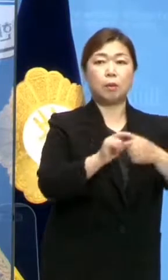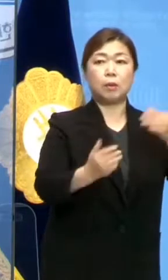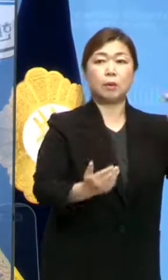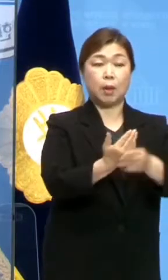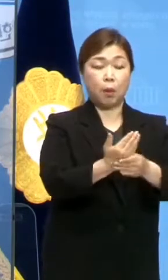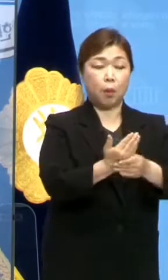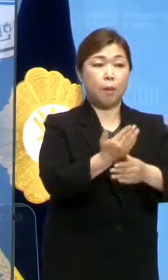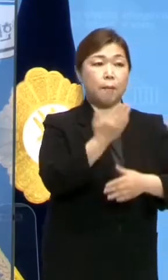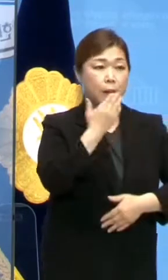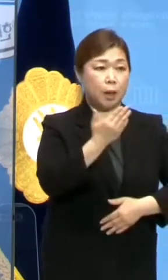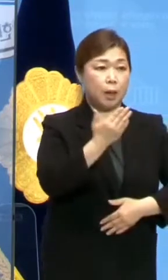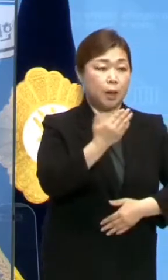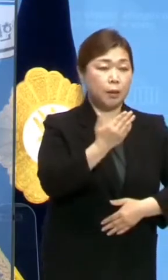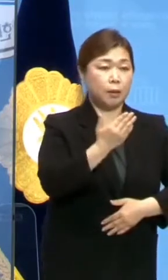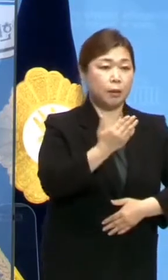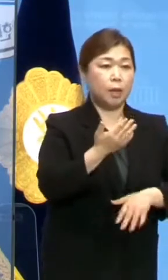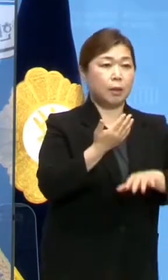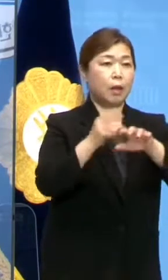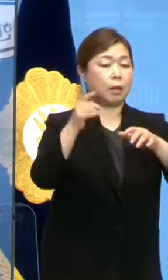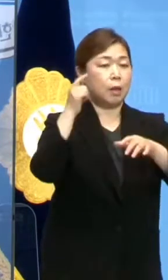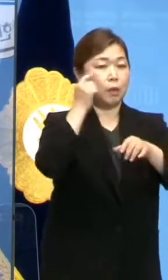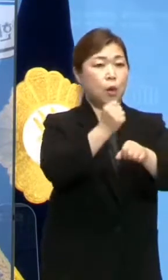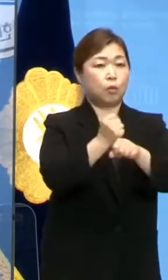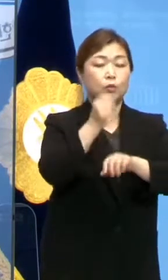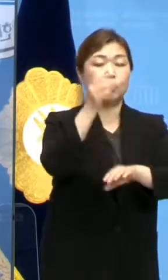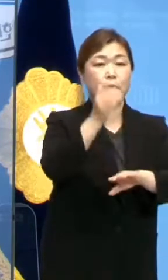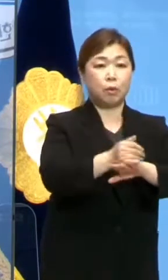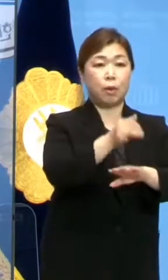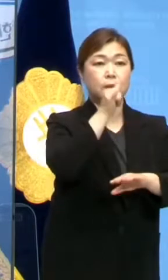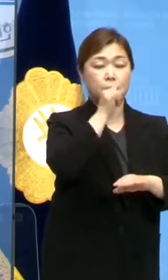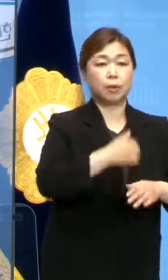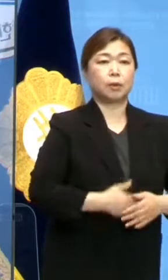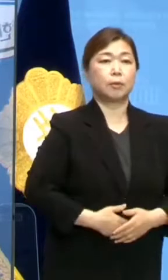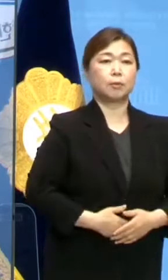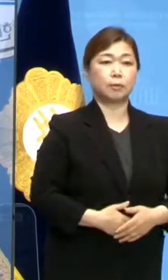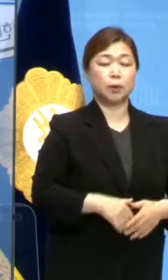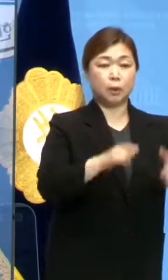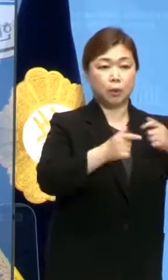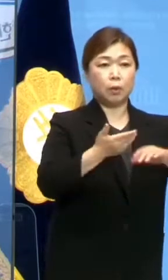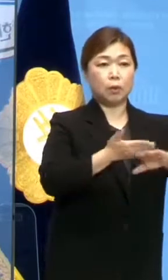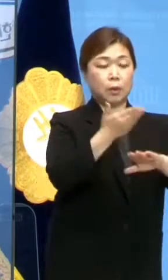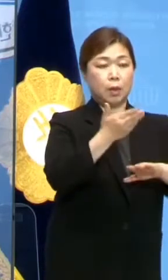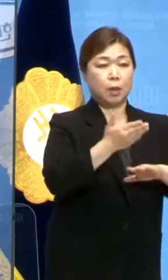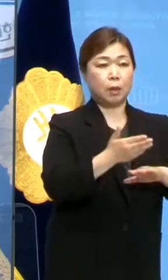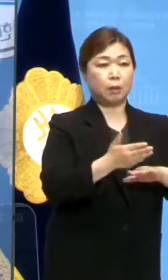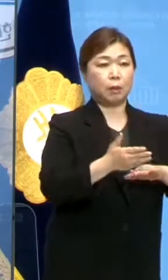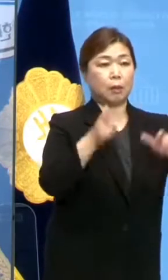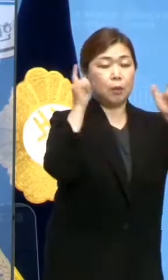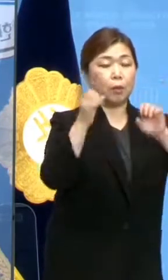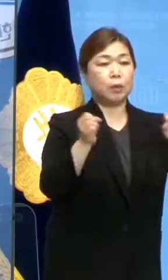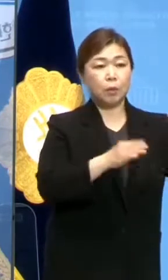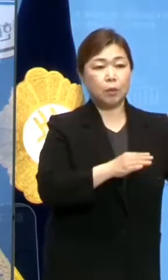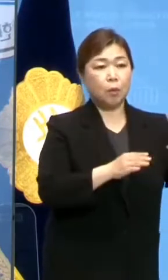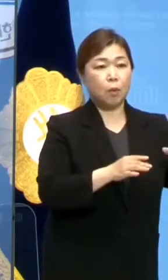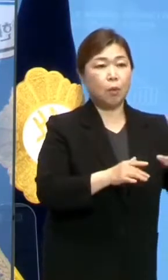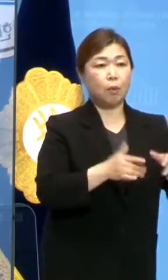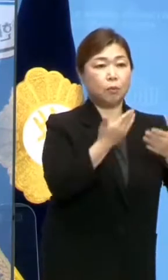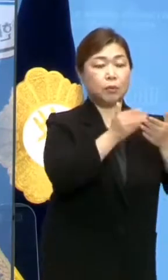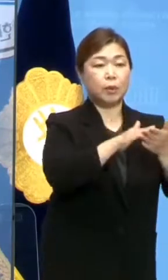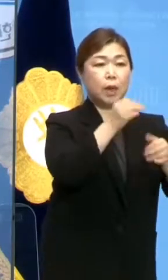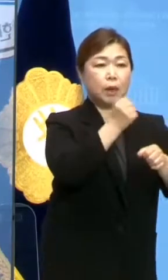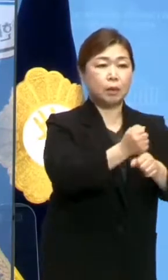발생 빈도가 높다는 해외 영국을 봐도 있습니다 더 이상 소 읽고 외양간 고치는 그런 일을